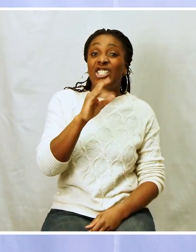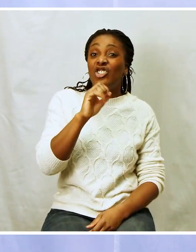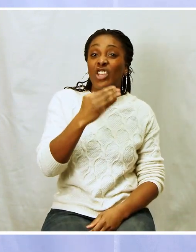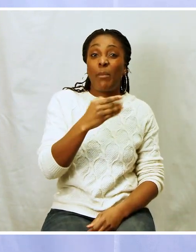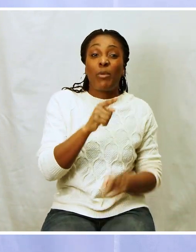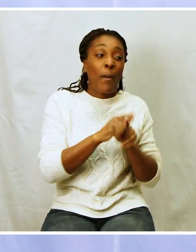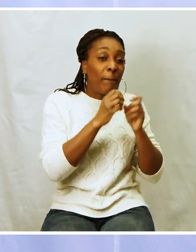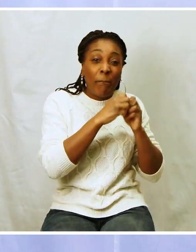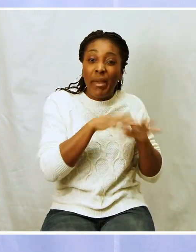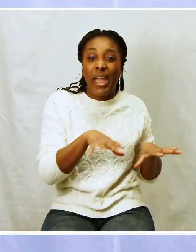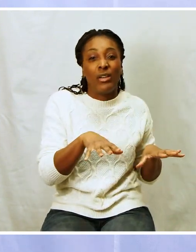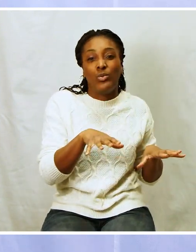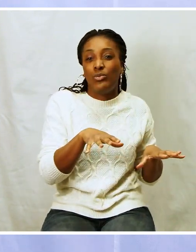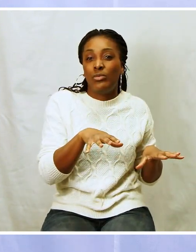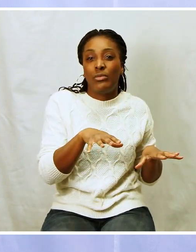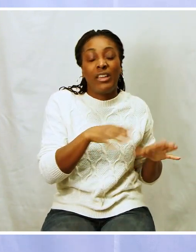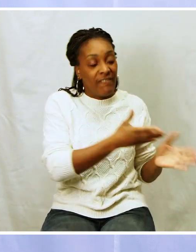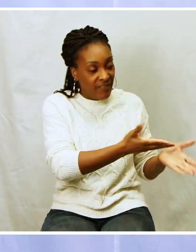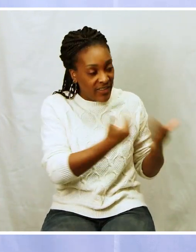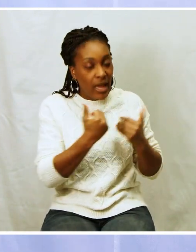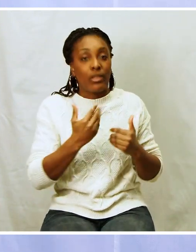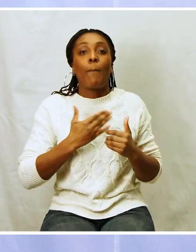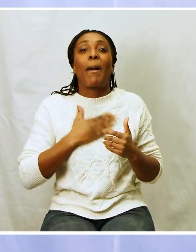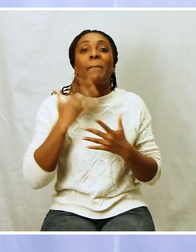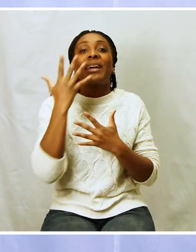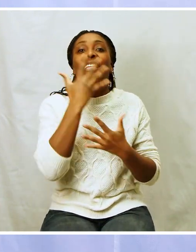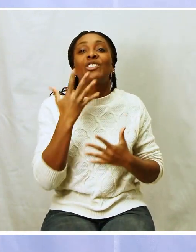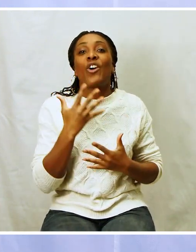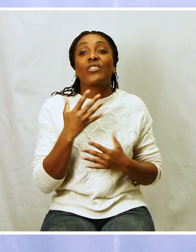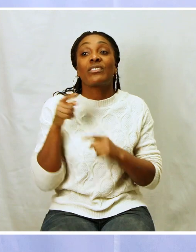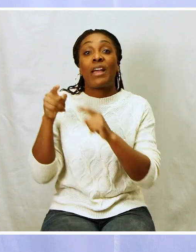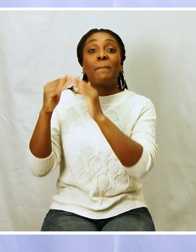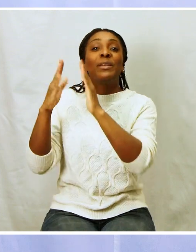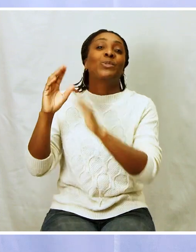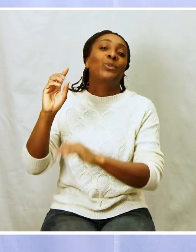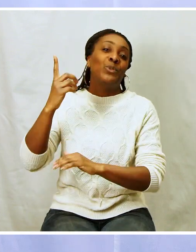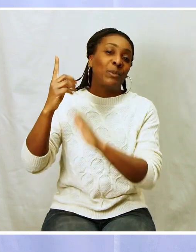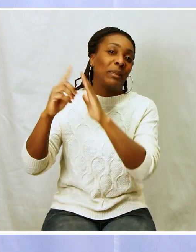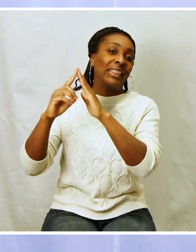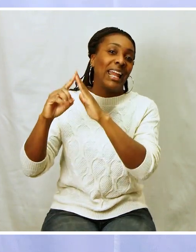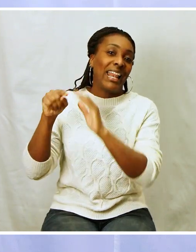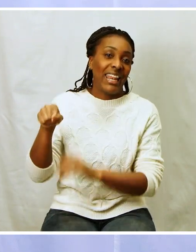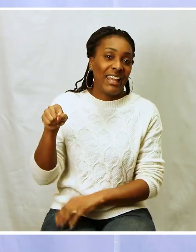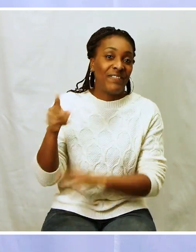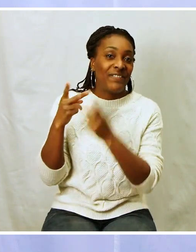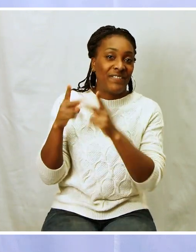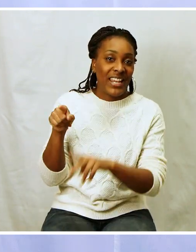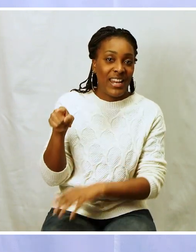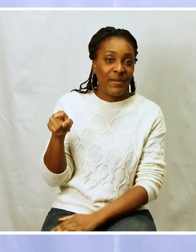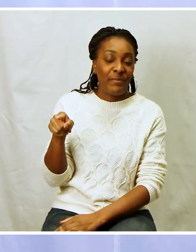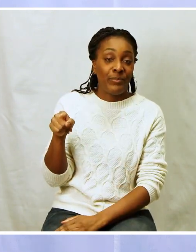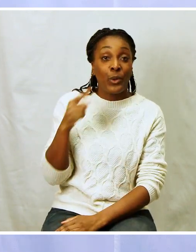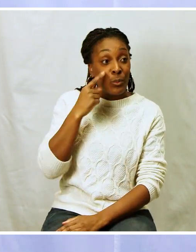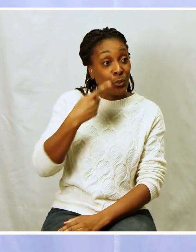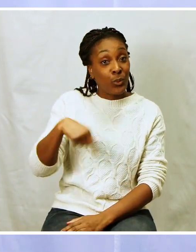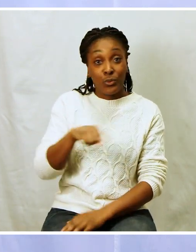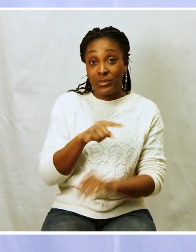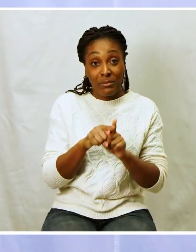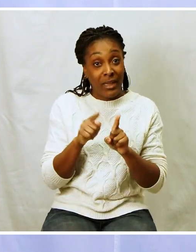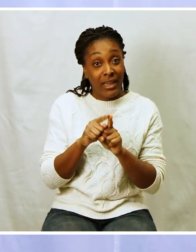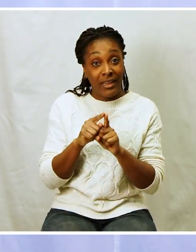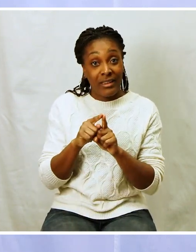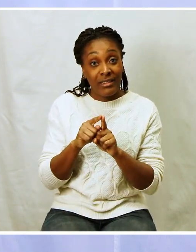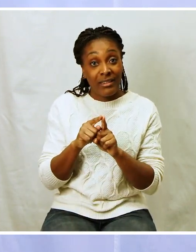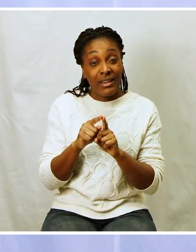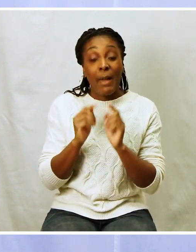perds, et il faut que tu viennes dans ma présence, dans la maison de Dieu. Et pour nous, eh bien, c'est la même chose aujourd'hui. La maison de Dieu, c'est quoi?